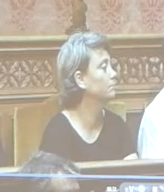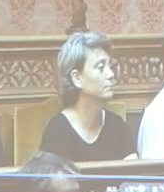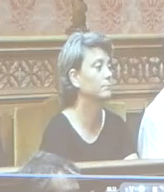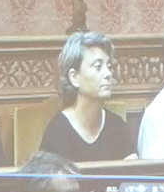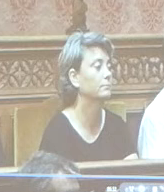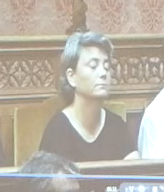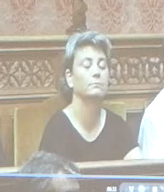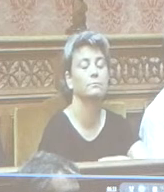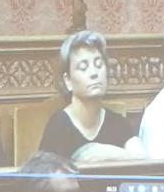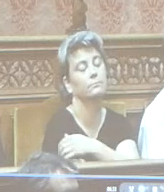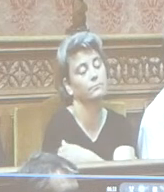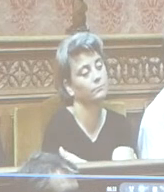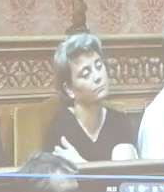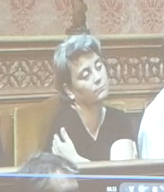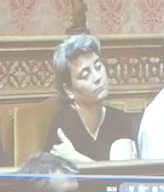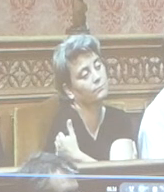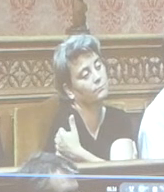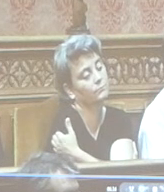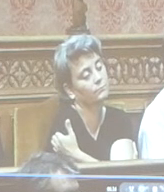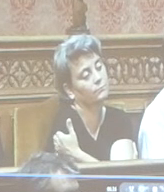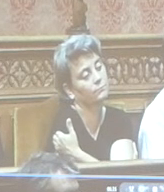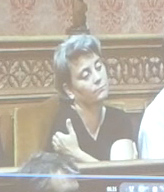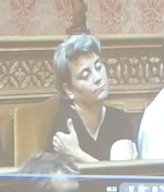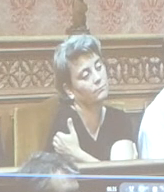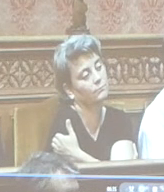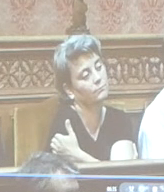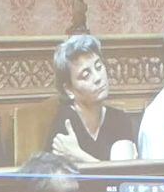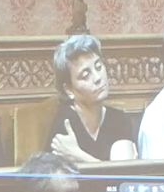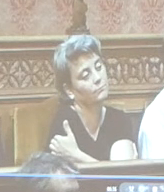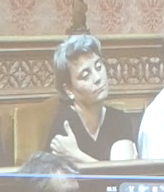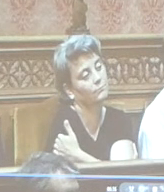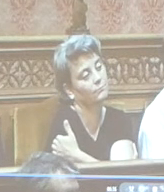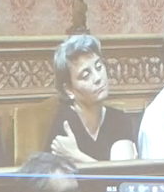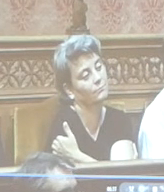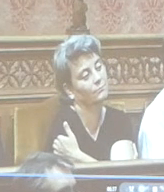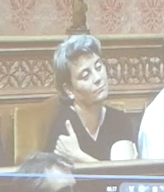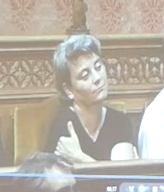jove. Que jo continuï treballant no vol dir que tinc la mateixa responsabilitat. M'explico?